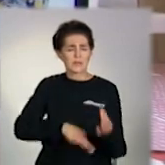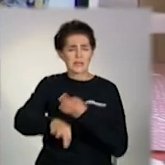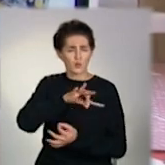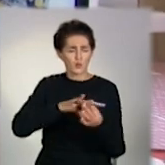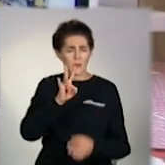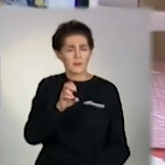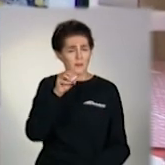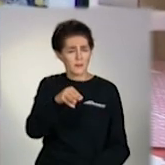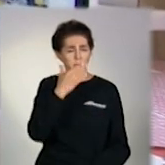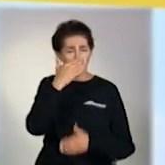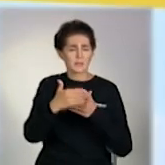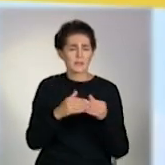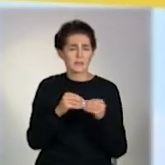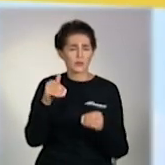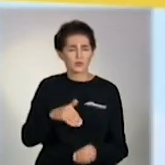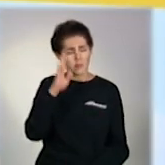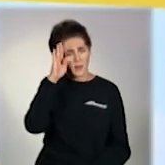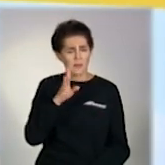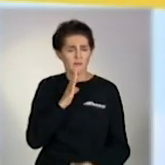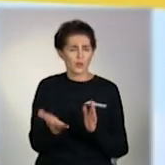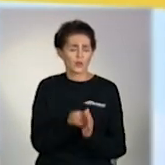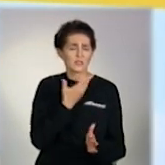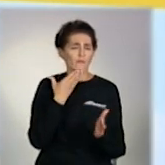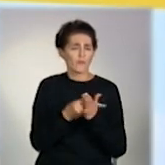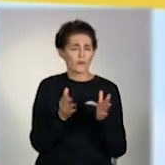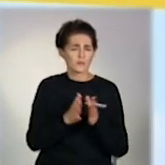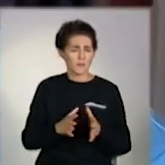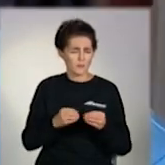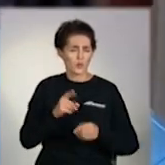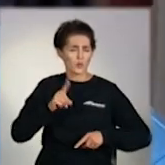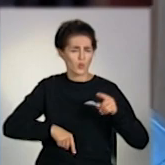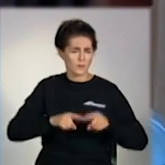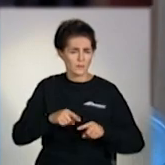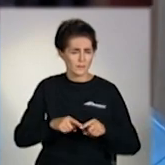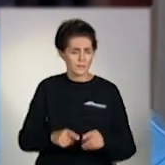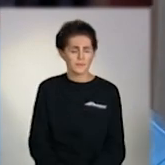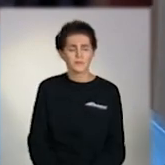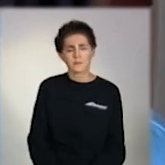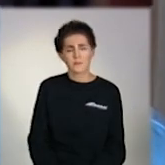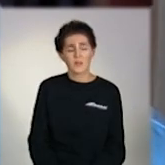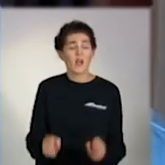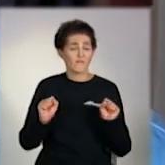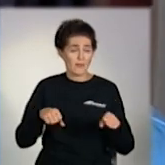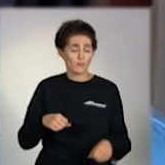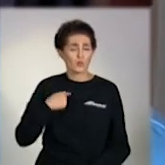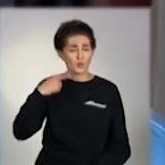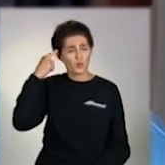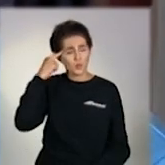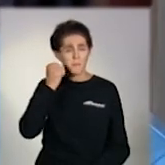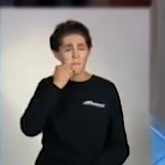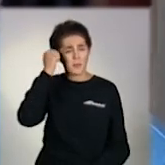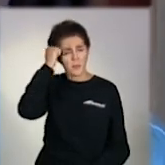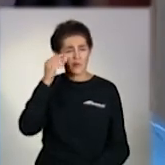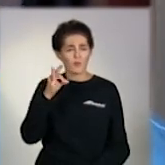майже 10 тисяч хлопчиків і дівчаток знайшли своїх батьків. Може бути, благодаря фонду хтось